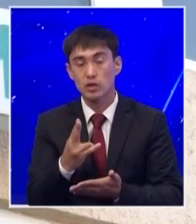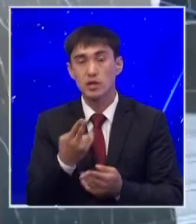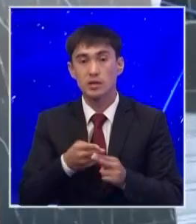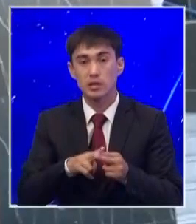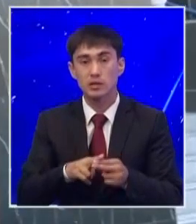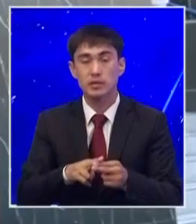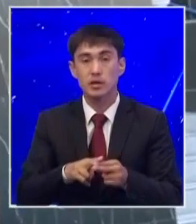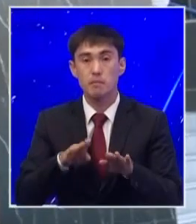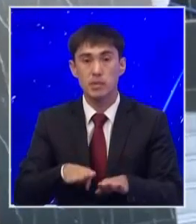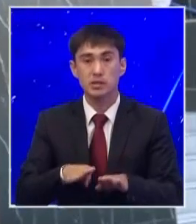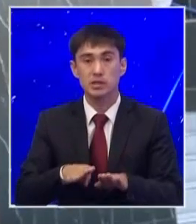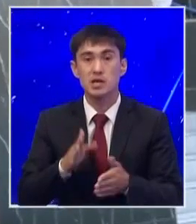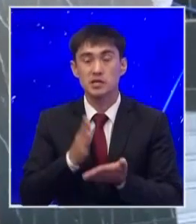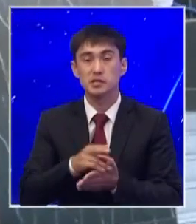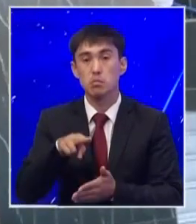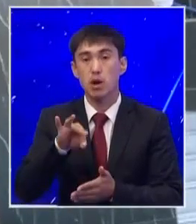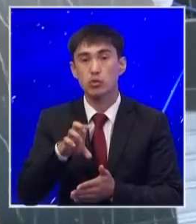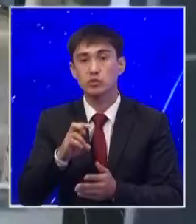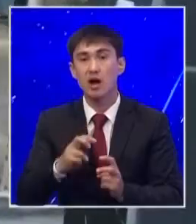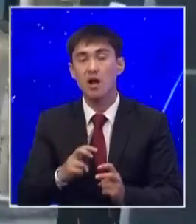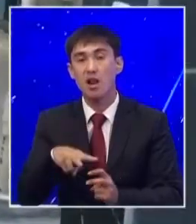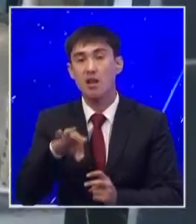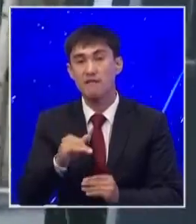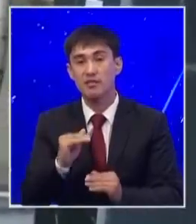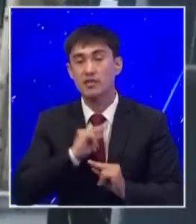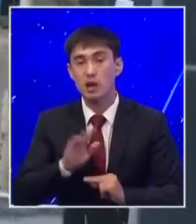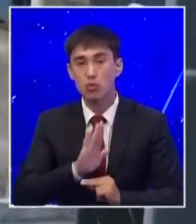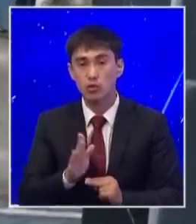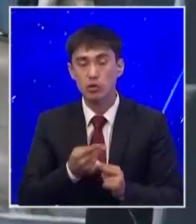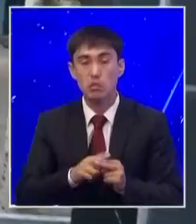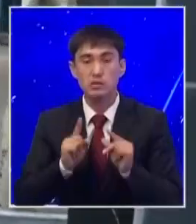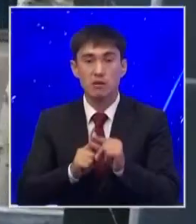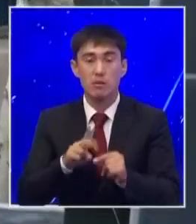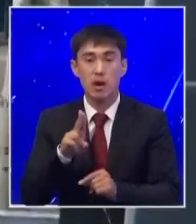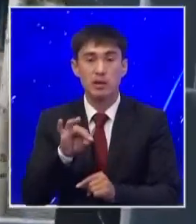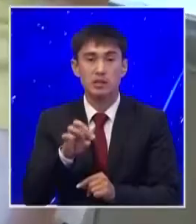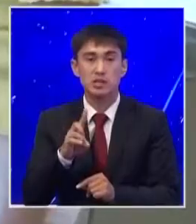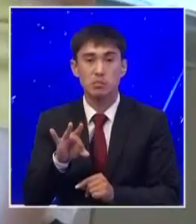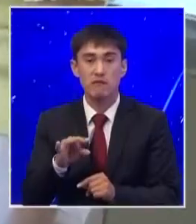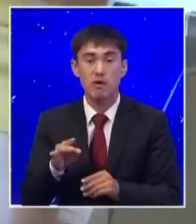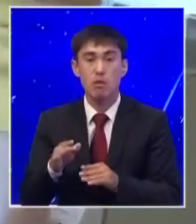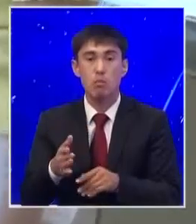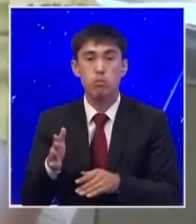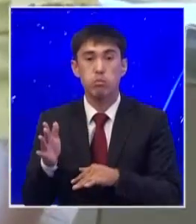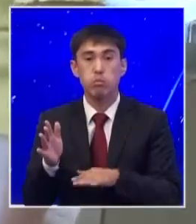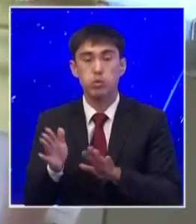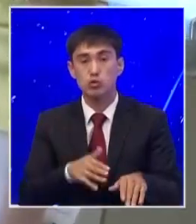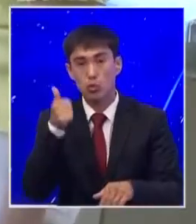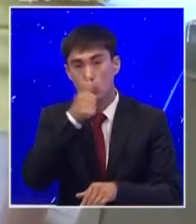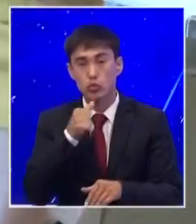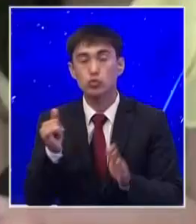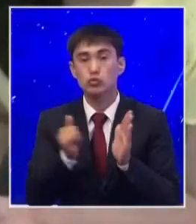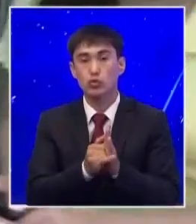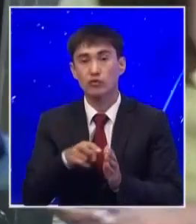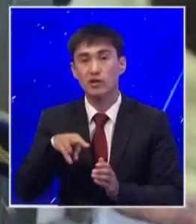на то, что на объекте есть пандус, лифт для инвалидов не работает. По словам Карата Азербая, прошел год с момента установки